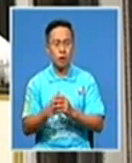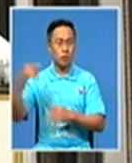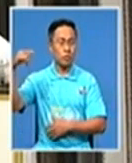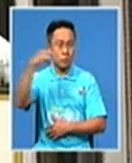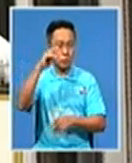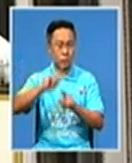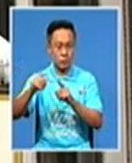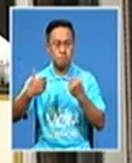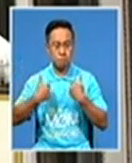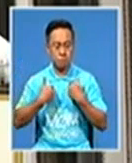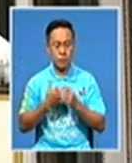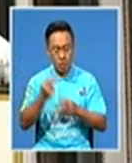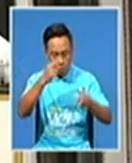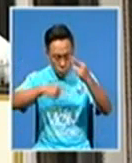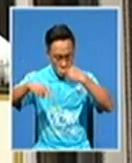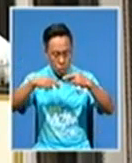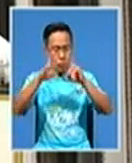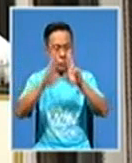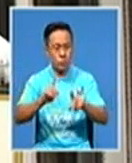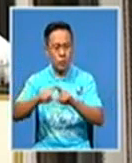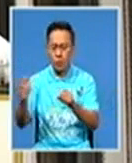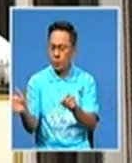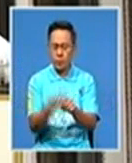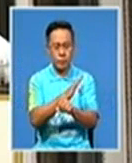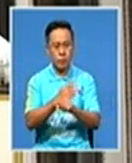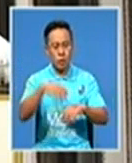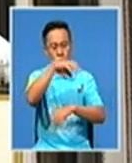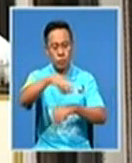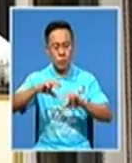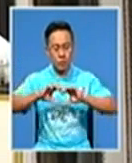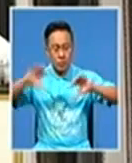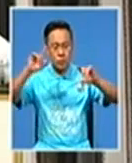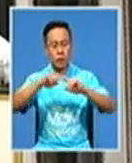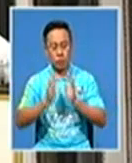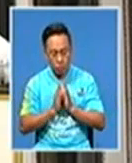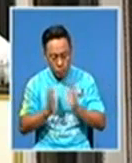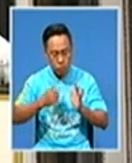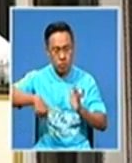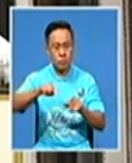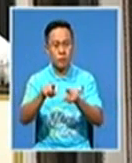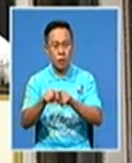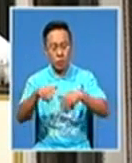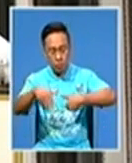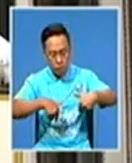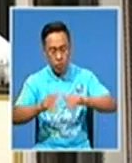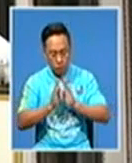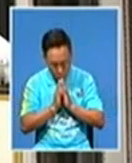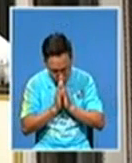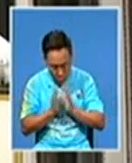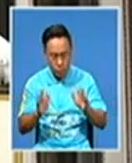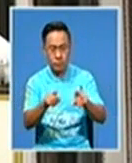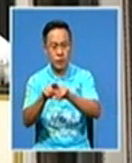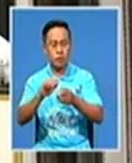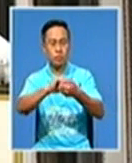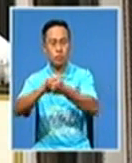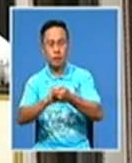อากาศต่างๆนะครับมีการตรวจสอบมีต่างๆเยอะแยะไปหมดนะครับทุกส่วนราชการนั่นแหละขอบคุณทุกคนนะครับแล้วก็ขอบคุณไปถึงพี่น้องประชาชนด้วยที่ให้ความร่วมมื